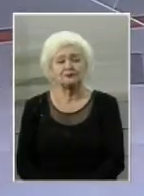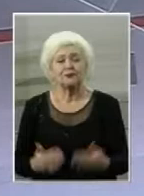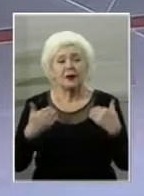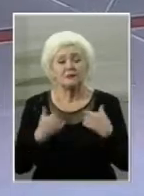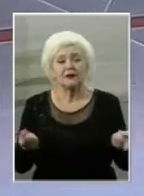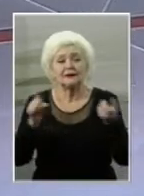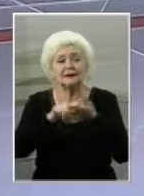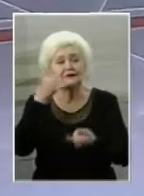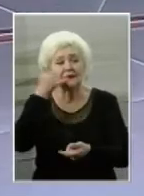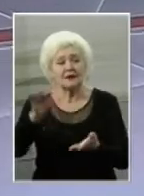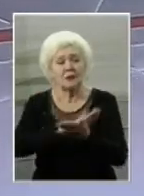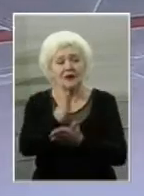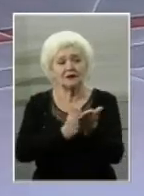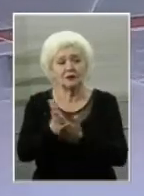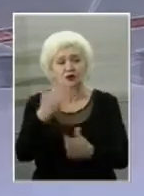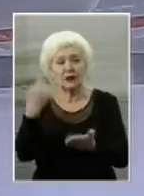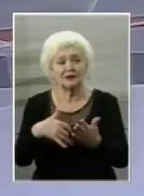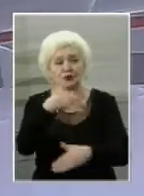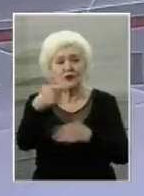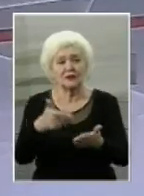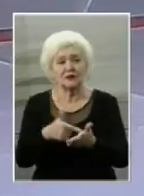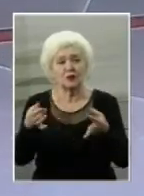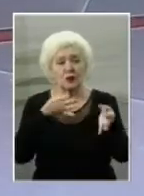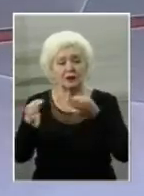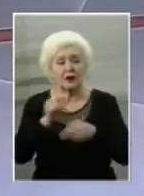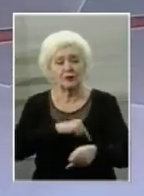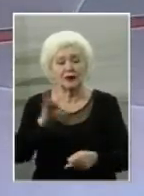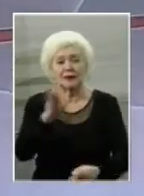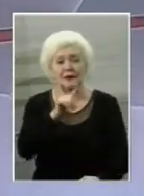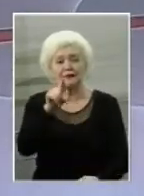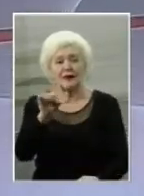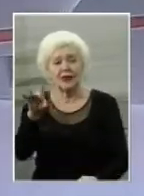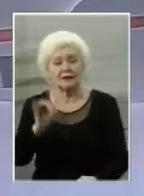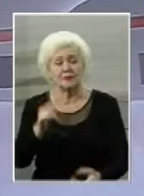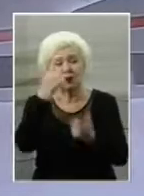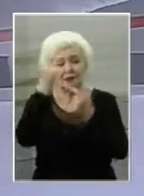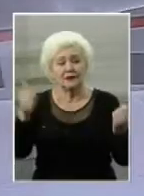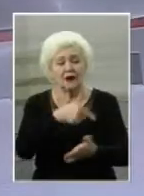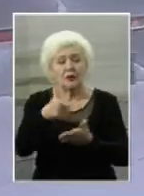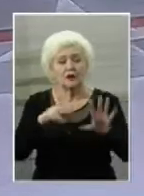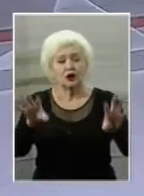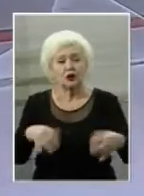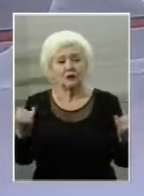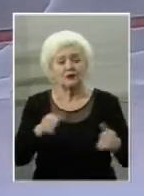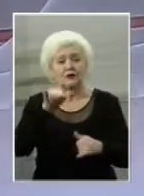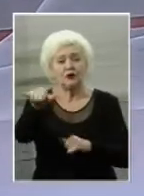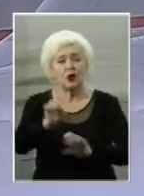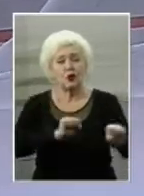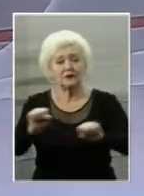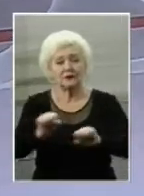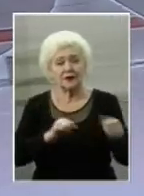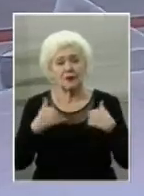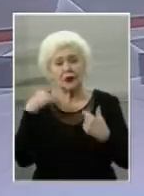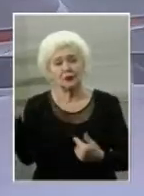Ми зв'язалися із прес-службою Херсонської міської ради. Її працівниця Інна Зелена повідомила, що міський голова сьогодні у відрядженні.